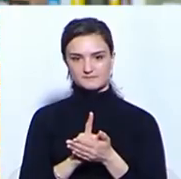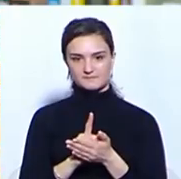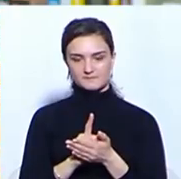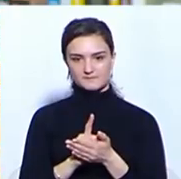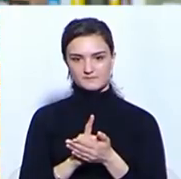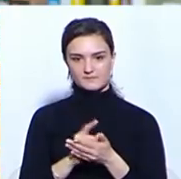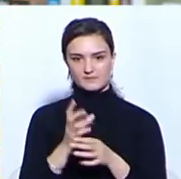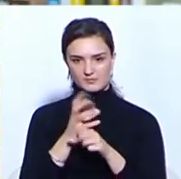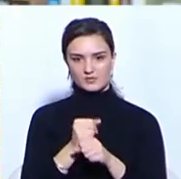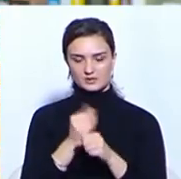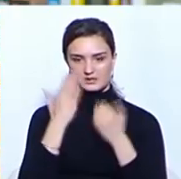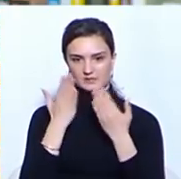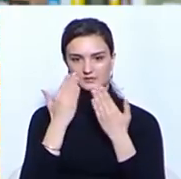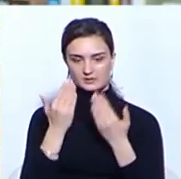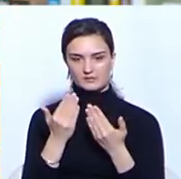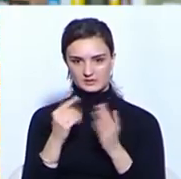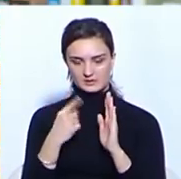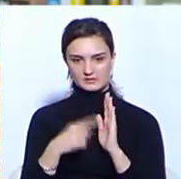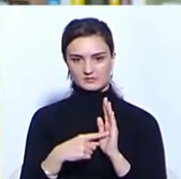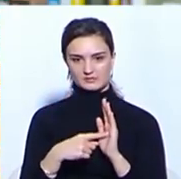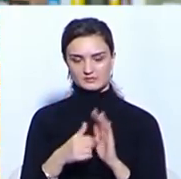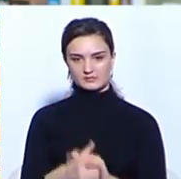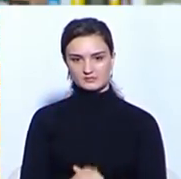დავსვა, მოკლედ წავიკითხავ თქვენი ნებართვით ამ კითხვას.